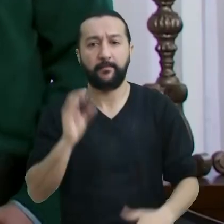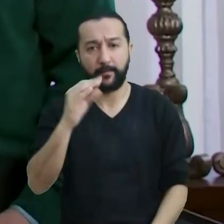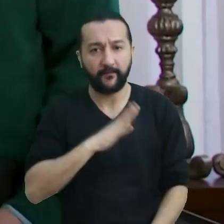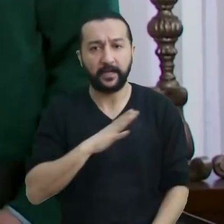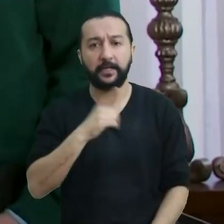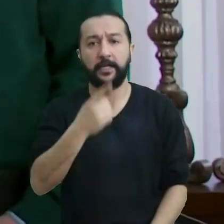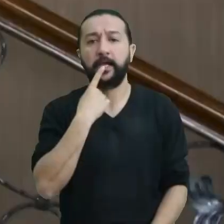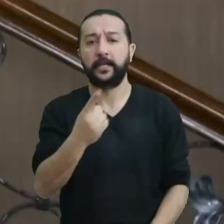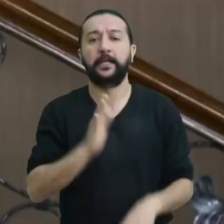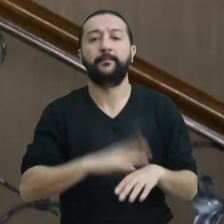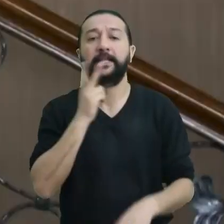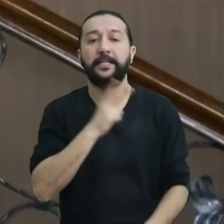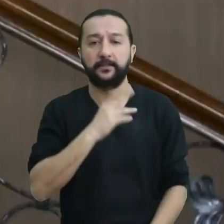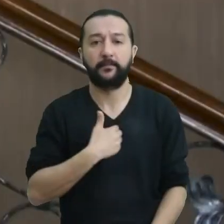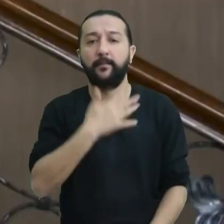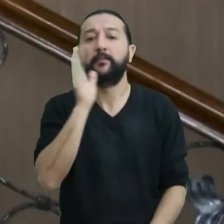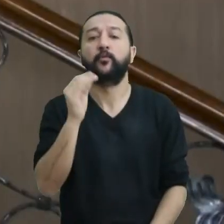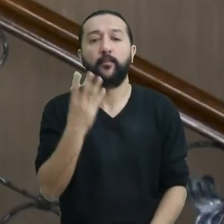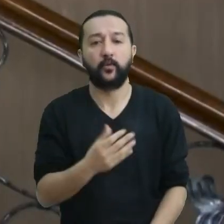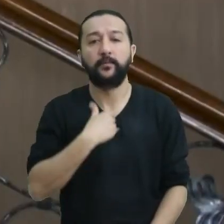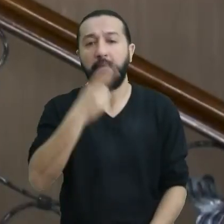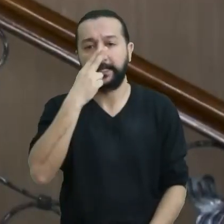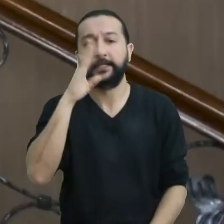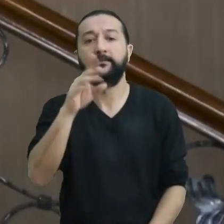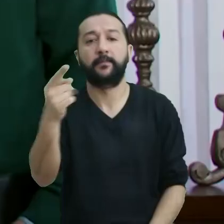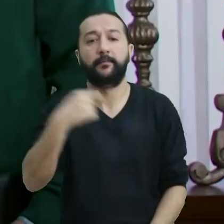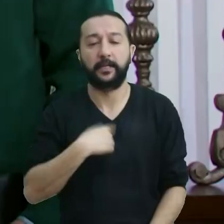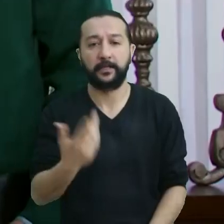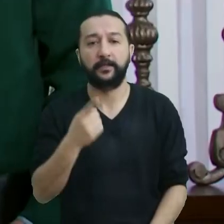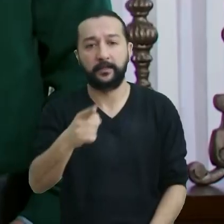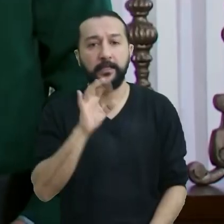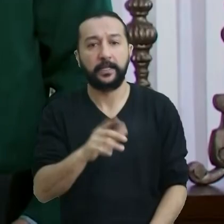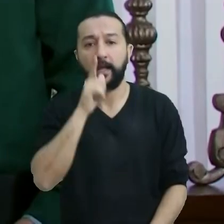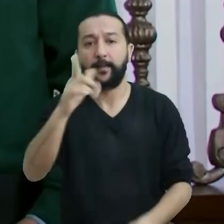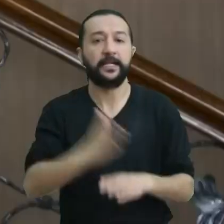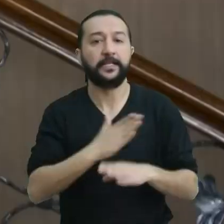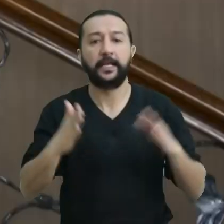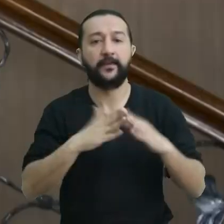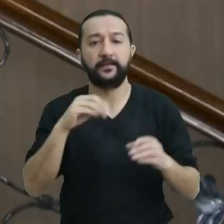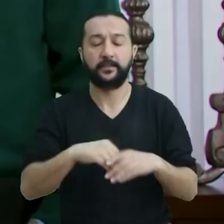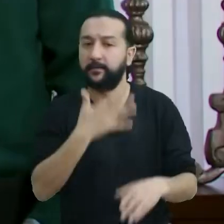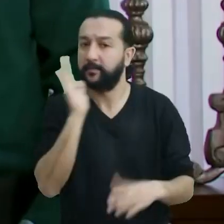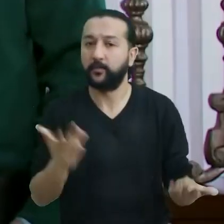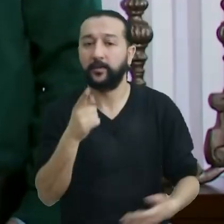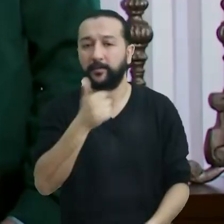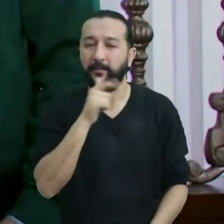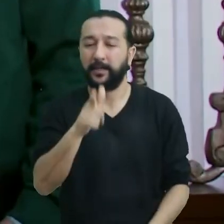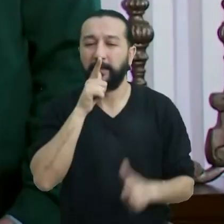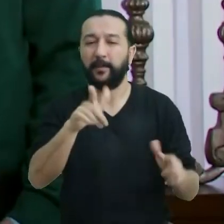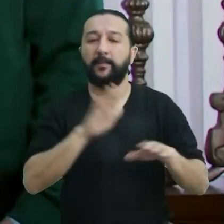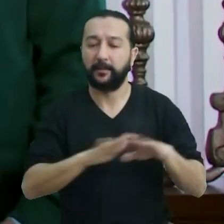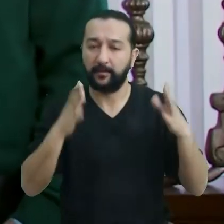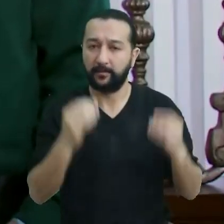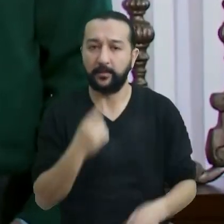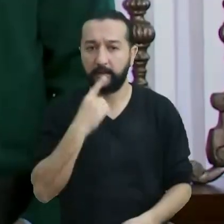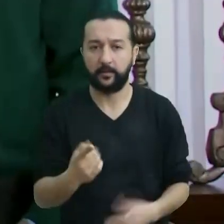var ya. Yapma teyzesi. Sanki ben bilmiyorum bebek olduğunu. Alışık değil mi o bebek bana? Bilinçli de niye bağırıyorsun o zaman? Ne bileyim. Baba sen de bağırma Allah aşkına.